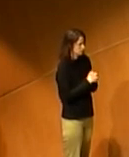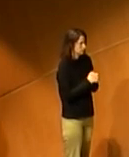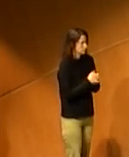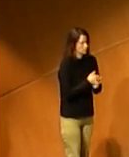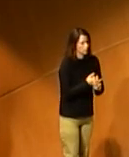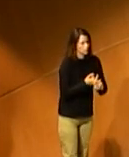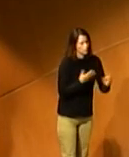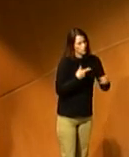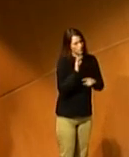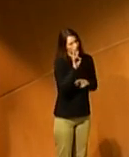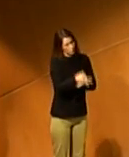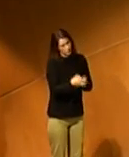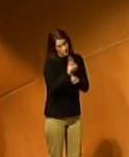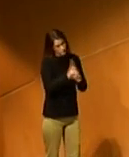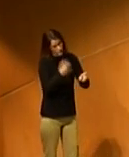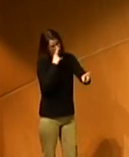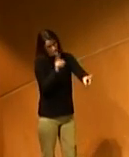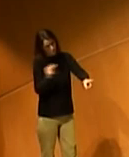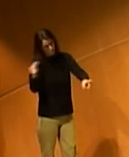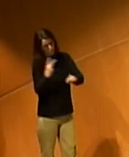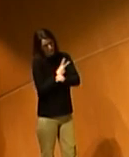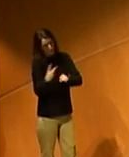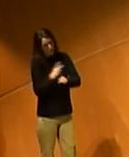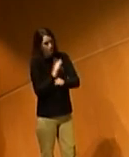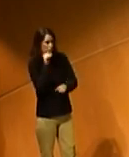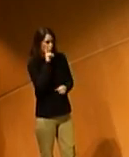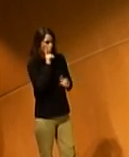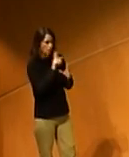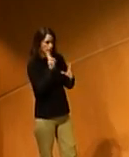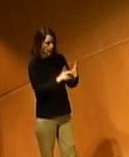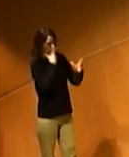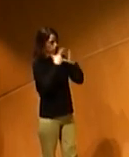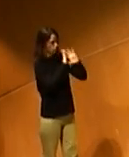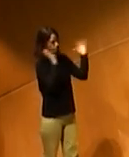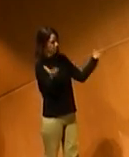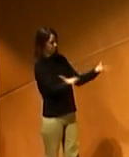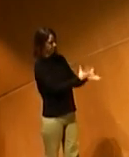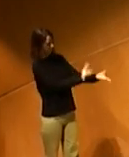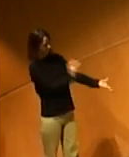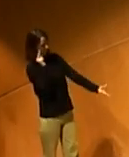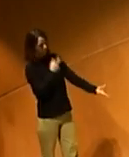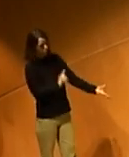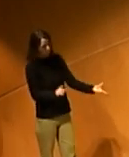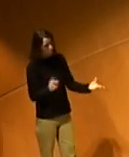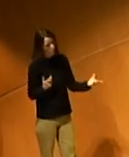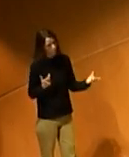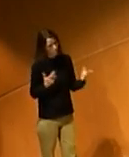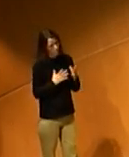Oui, moi, je trouve que c'est une bonne approche parce que c'est pas une approche globale. C'est une approche